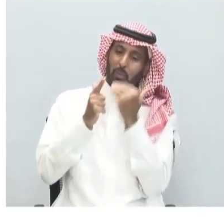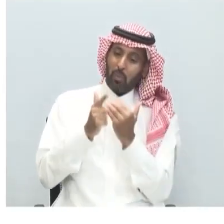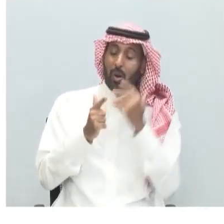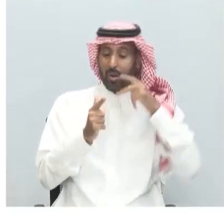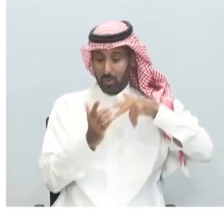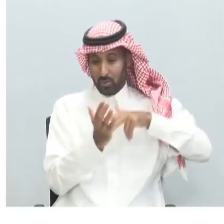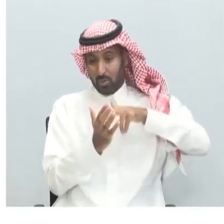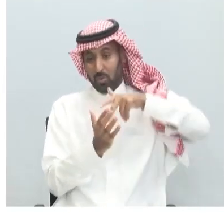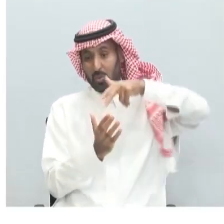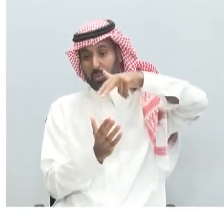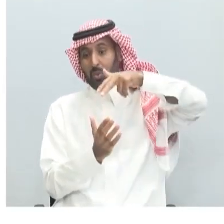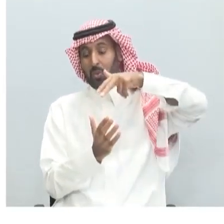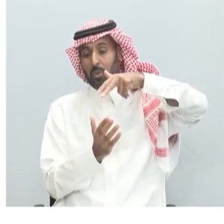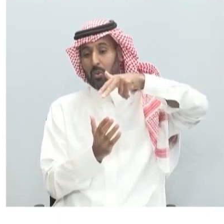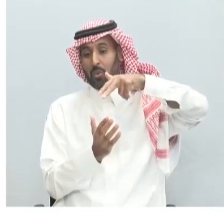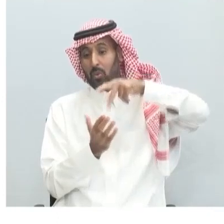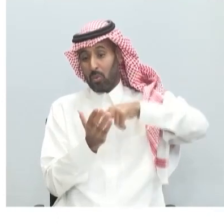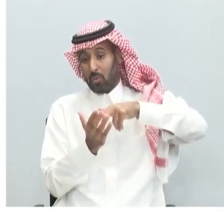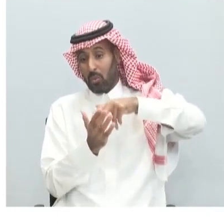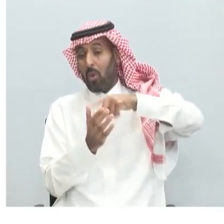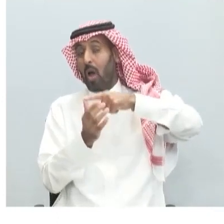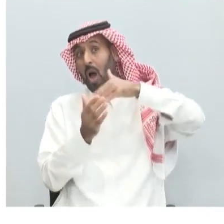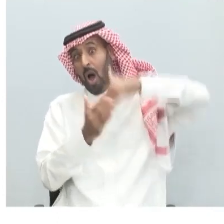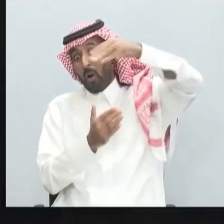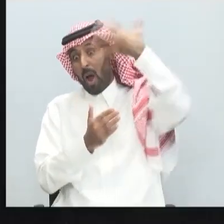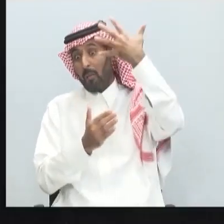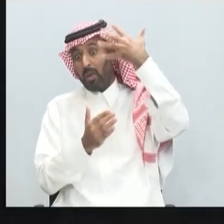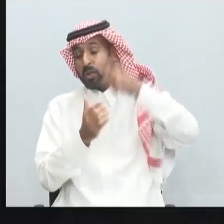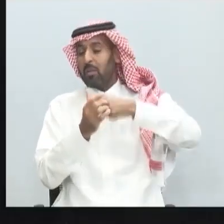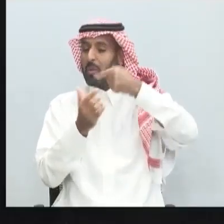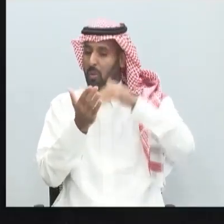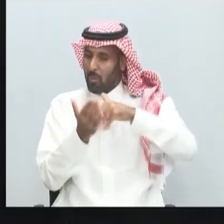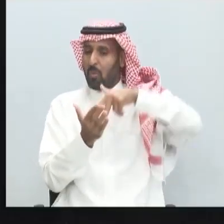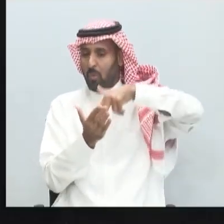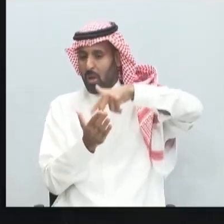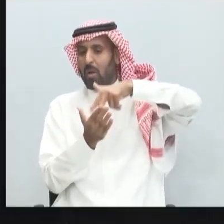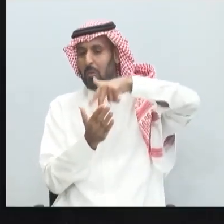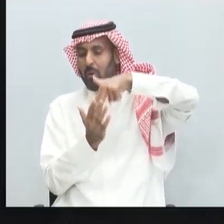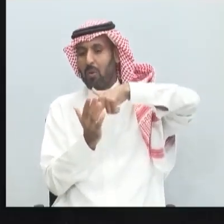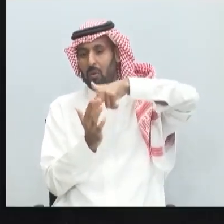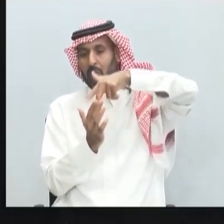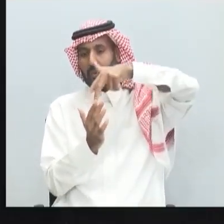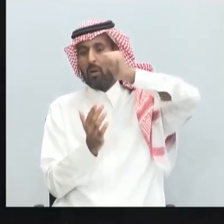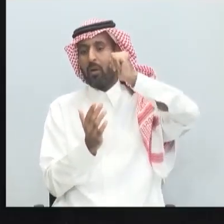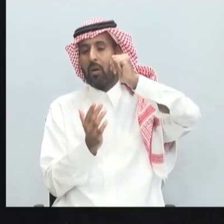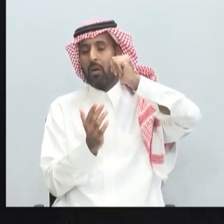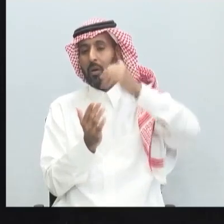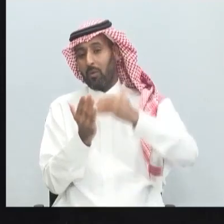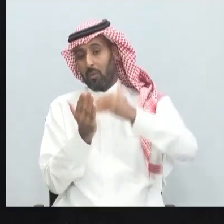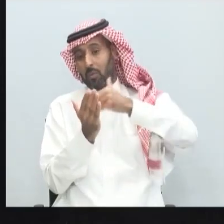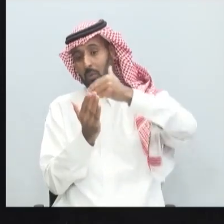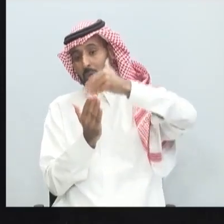الدرج لا تصعد الى الدرجه رقم خمسه مثلا تبدا من الاول في الثاني في الثالث في الرابع وهكذا اذا